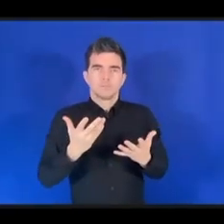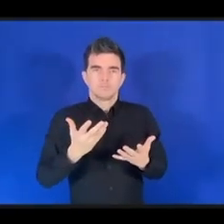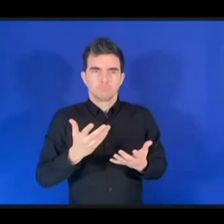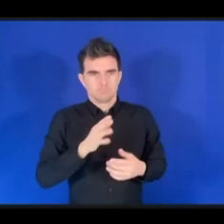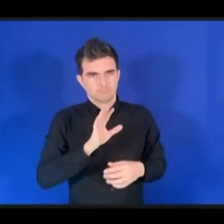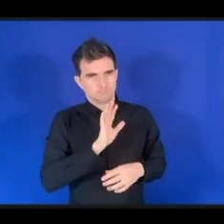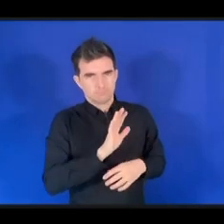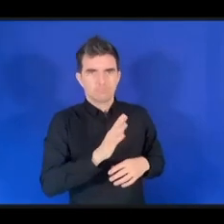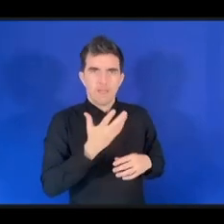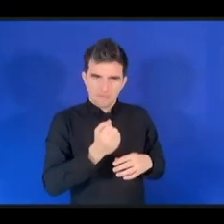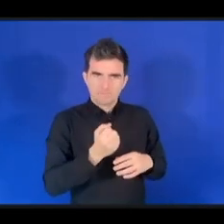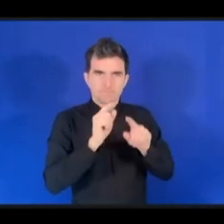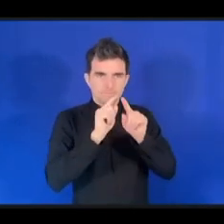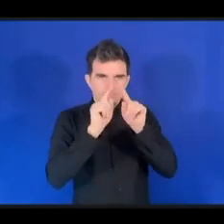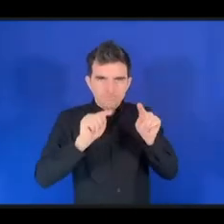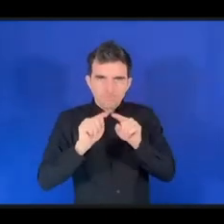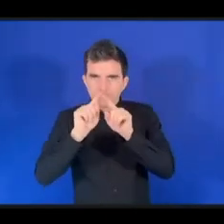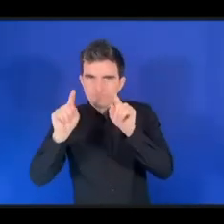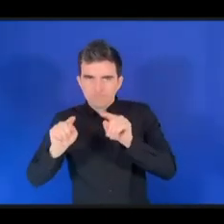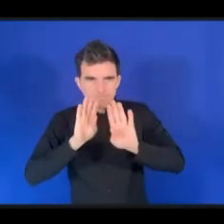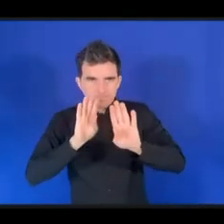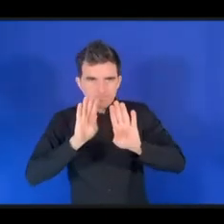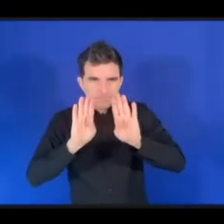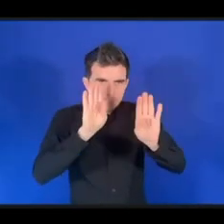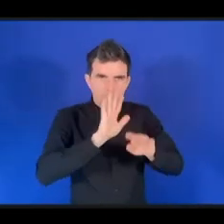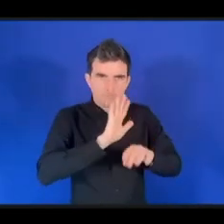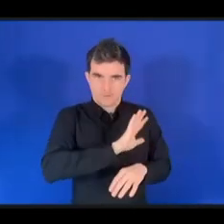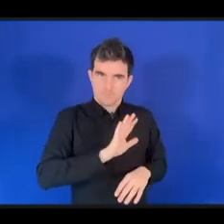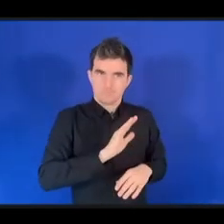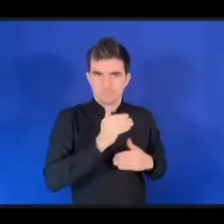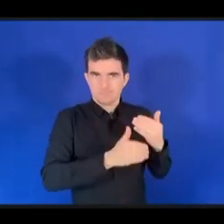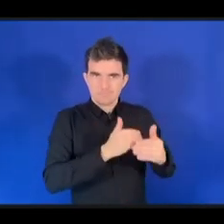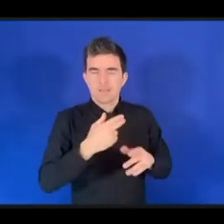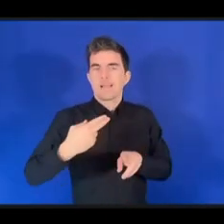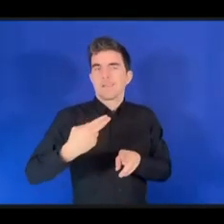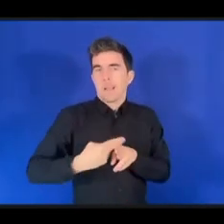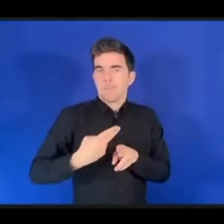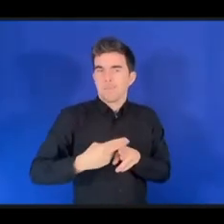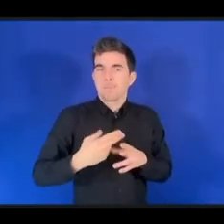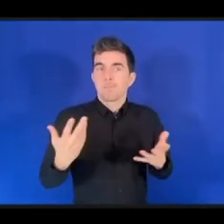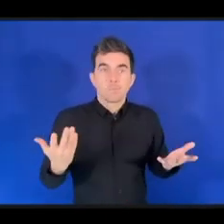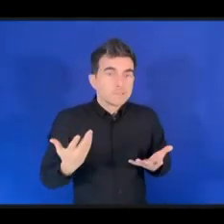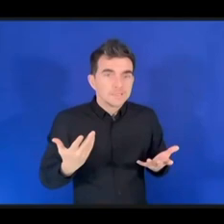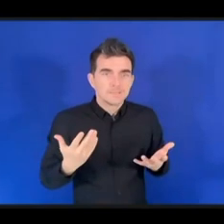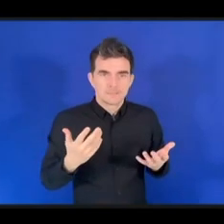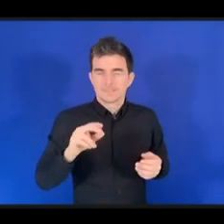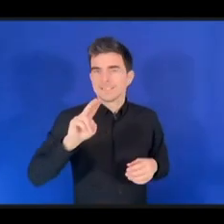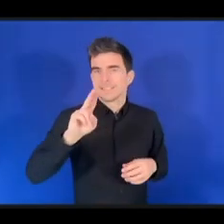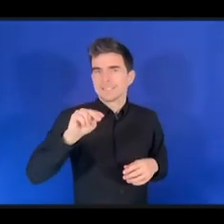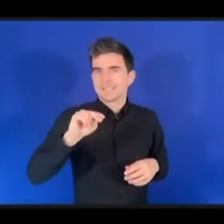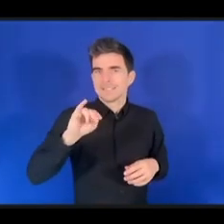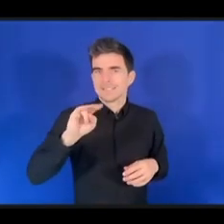这幅画上呢看到忍者的形象。